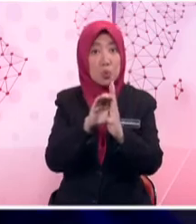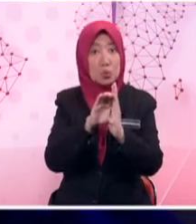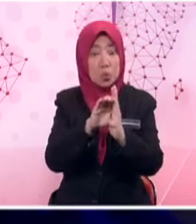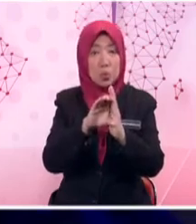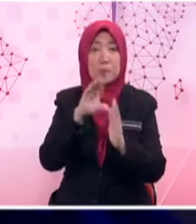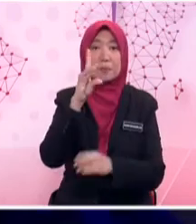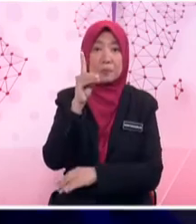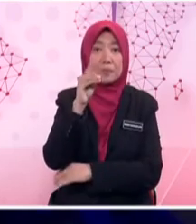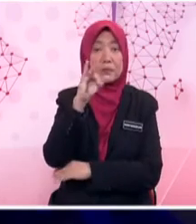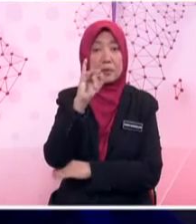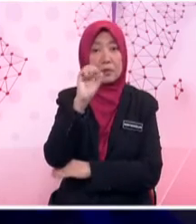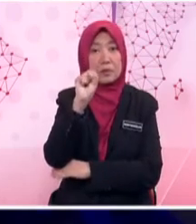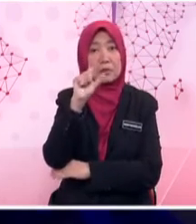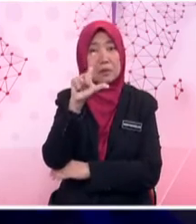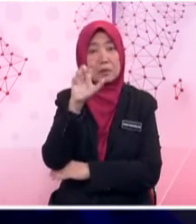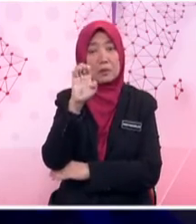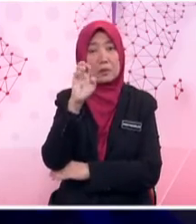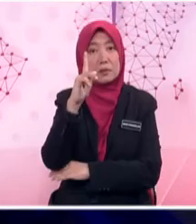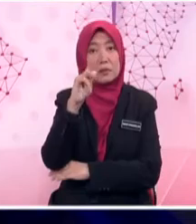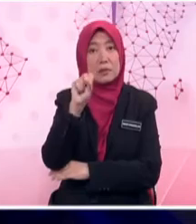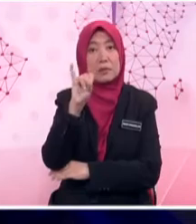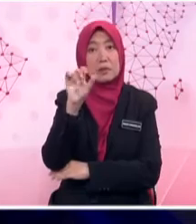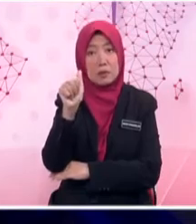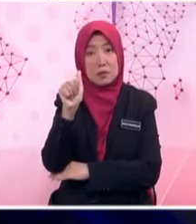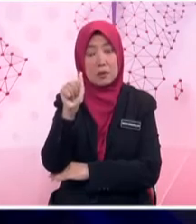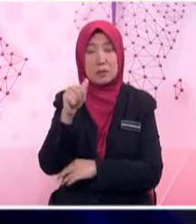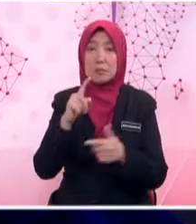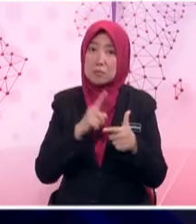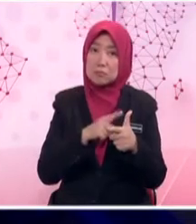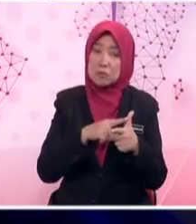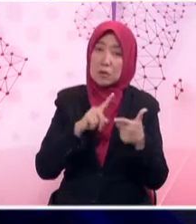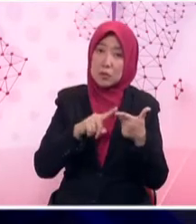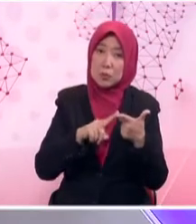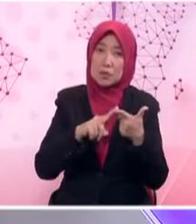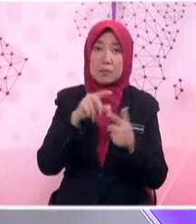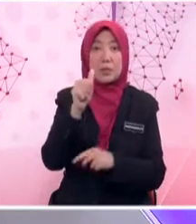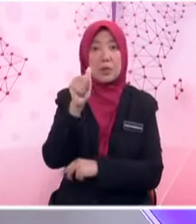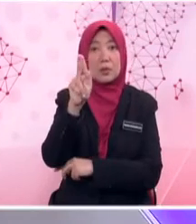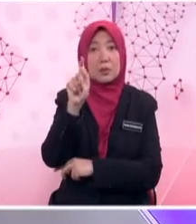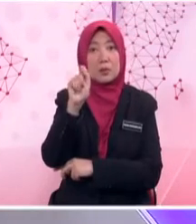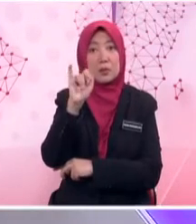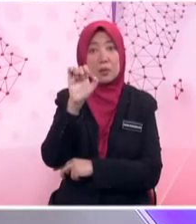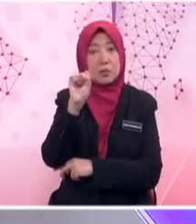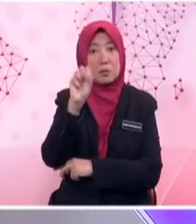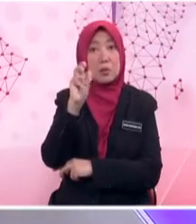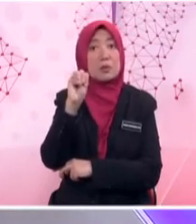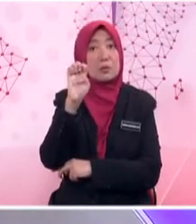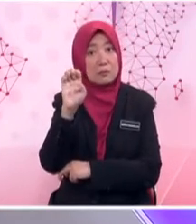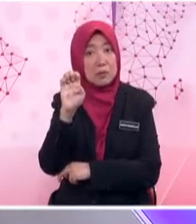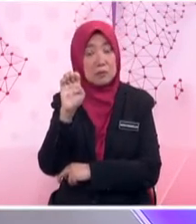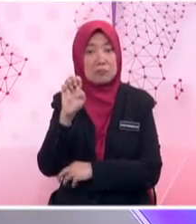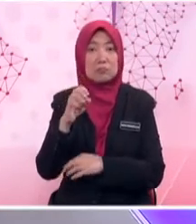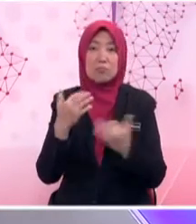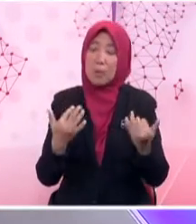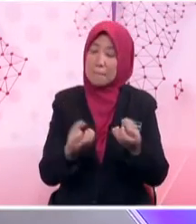murid autism. Saya rasa kes autism sekarang semakin meningkat. Sedih cikgu dengar bila cikgu baca artikel ya. Begitu